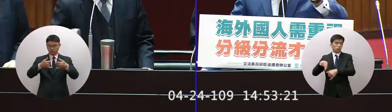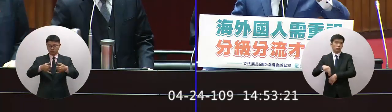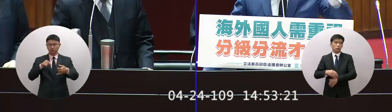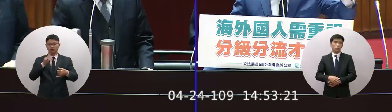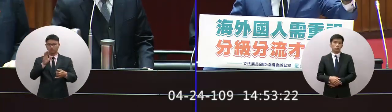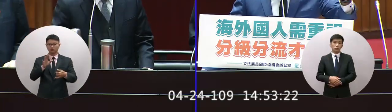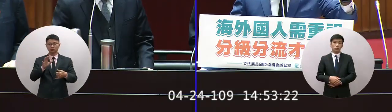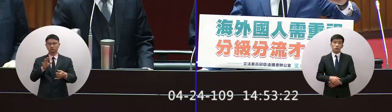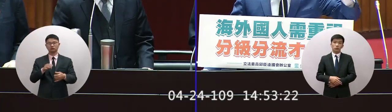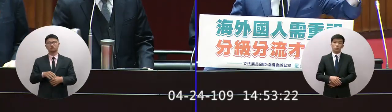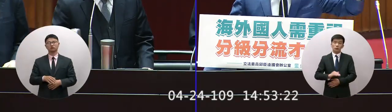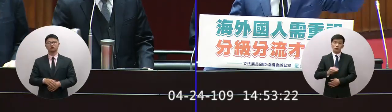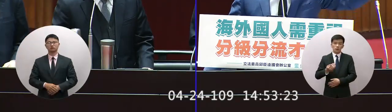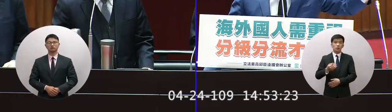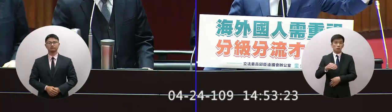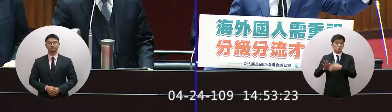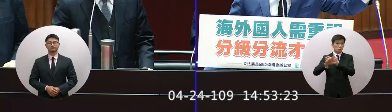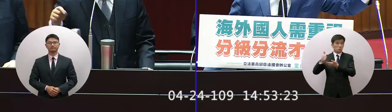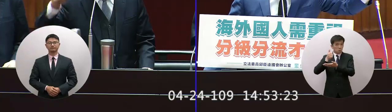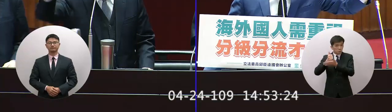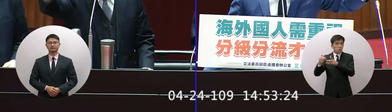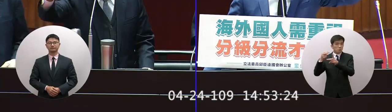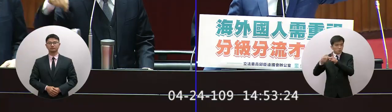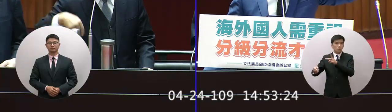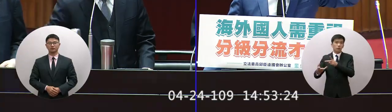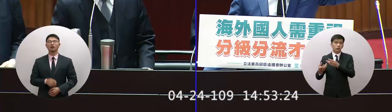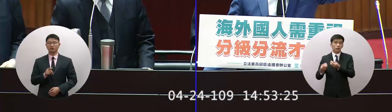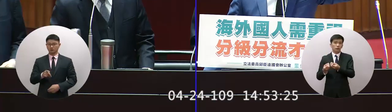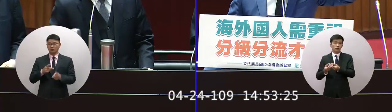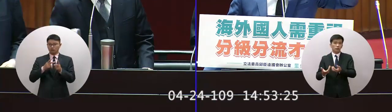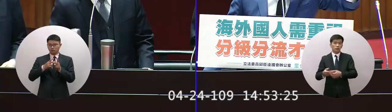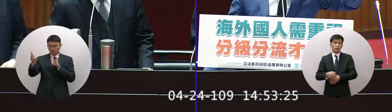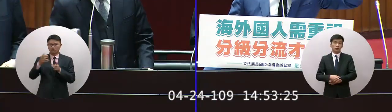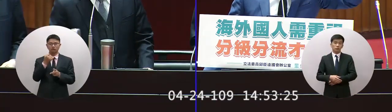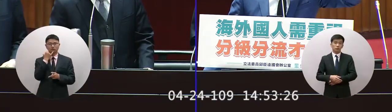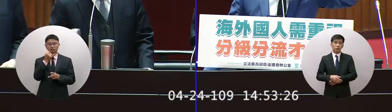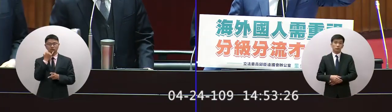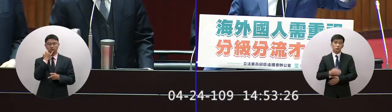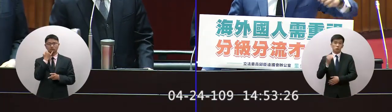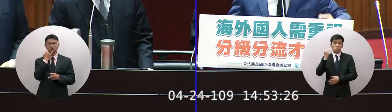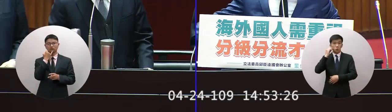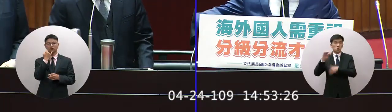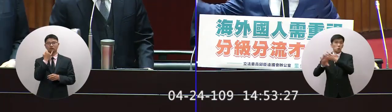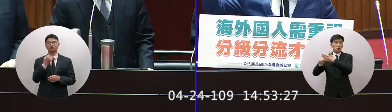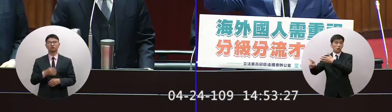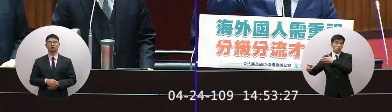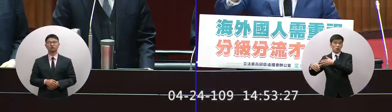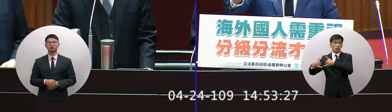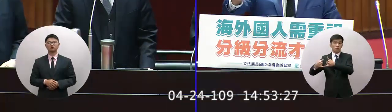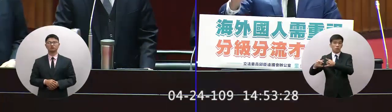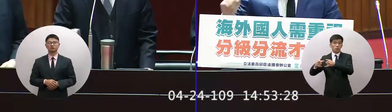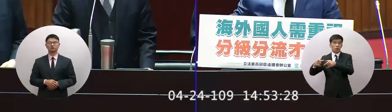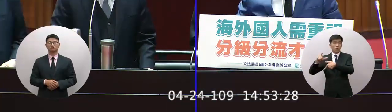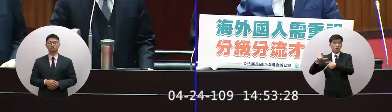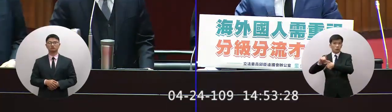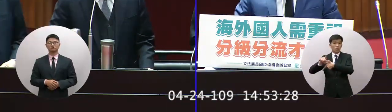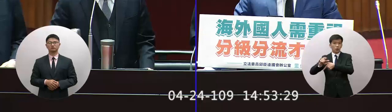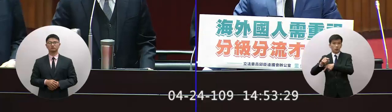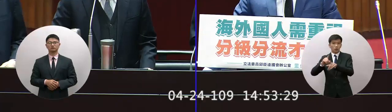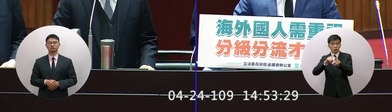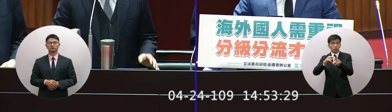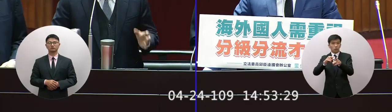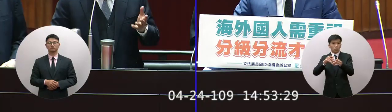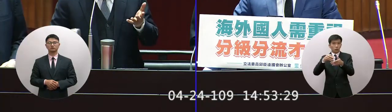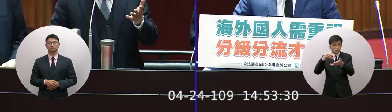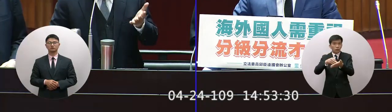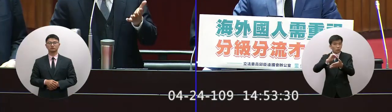且我起码是你爱会当可以出口去个国家、啊，你伫外口伊用伊个健保卡订，你爱可以当出口啊，起码伊他不同意